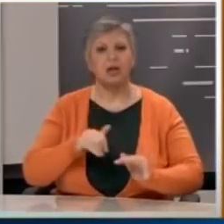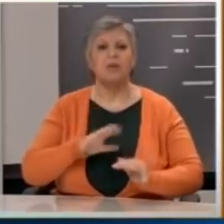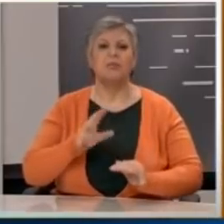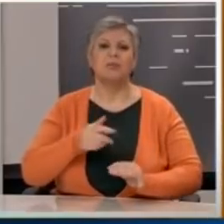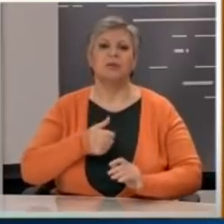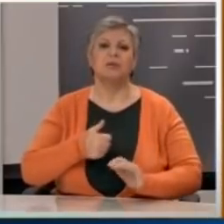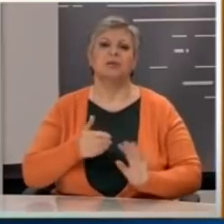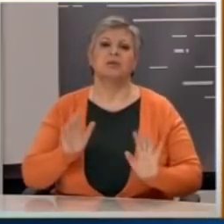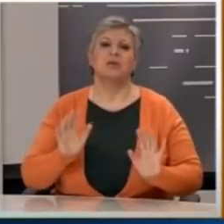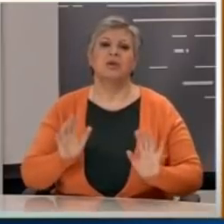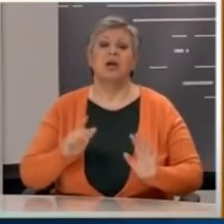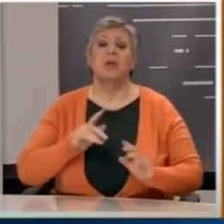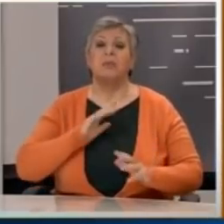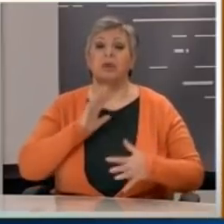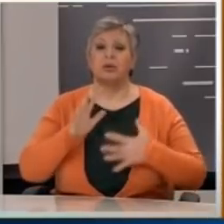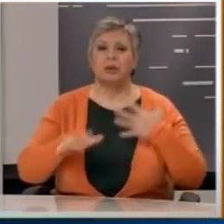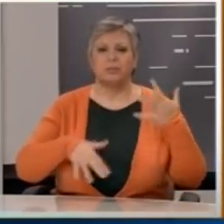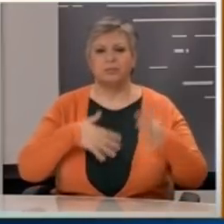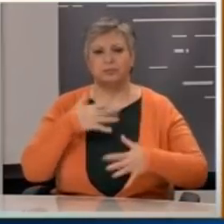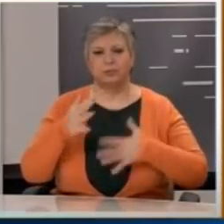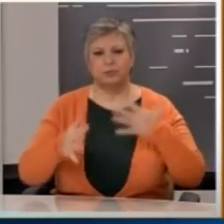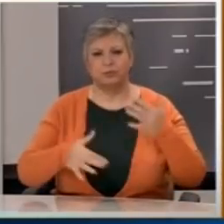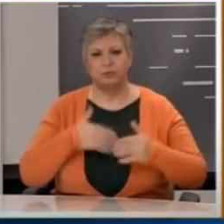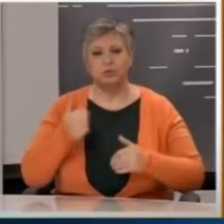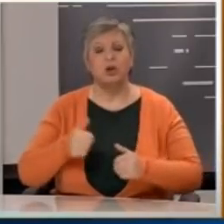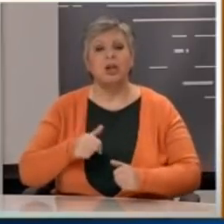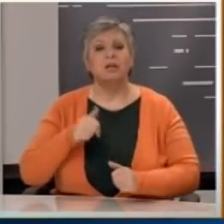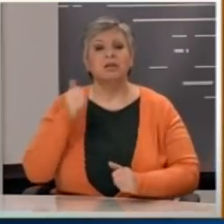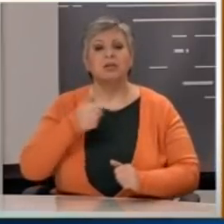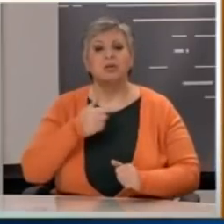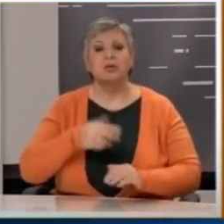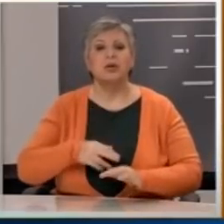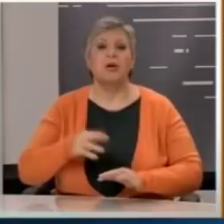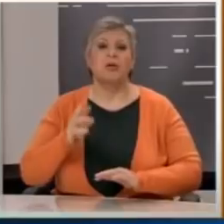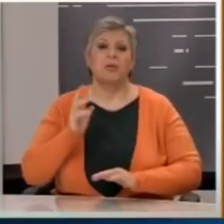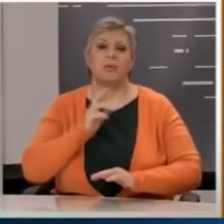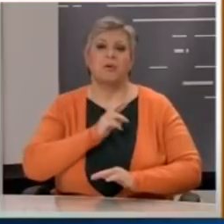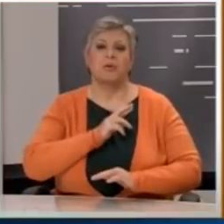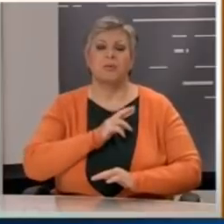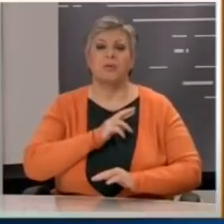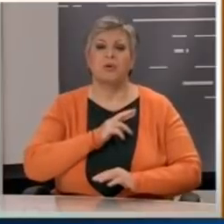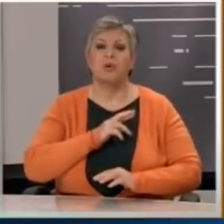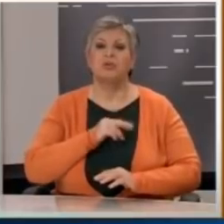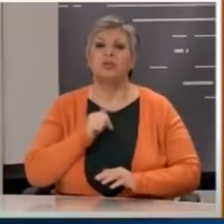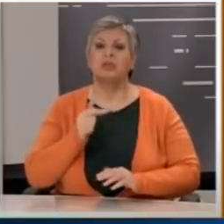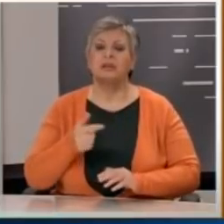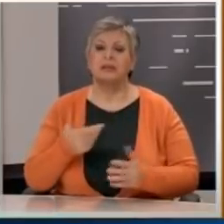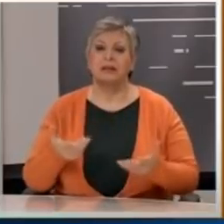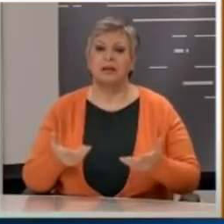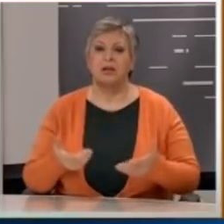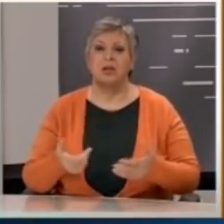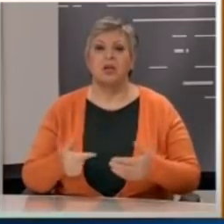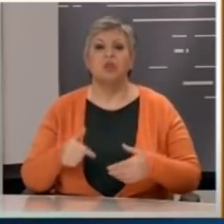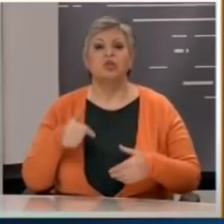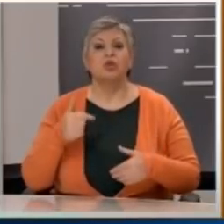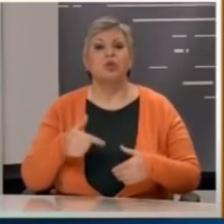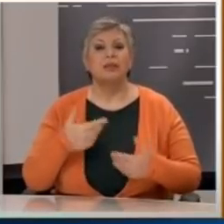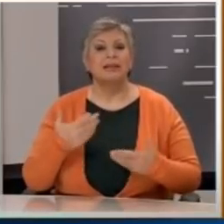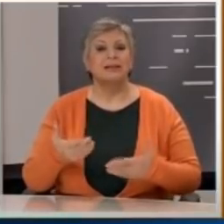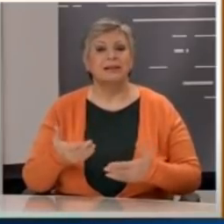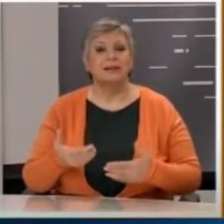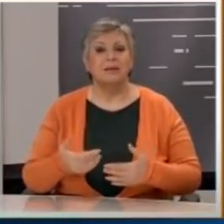το τσουνάμι πια να έτρωγε τον Τσίπρα η λαϊκή οργή, τότε απελήθη. Να λέμε την αλήθεια, δεν